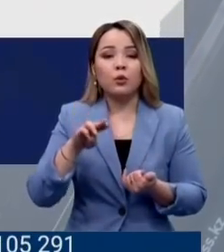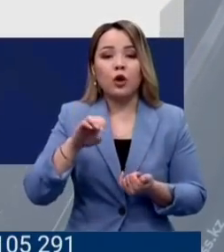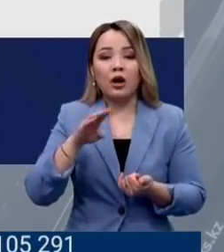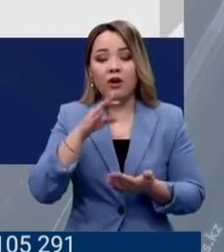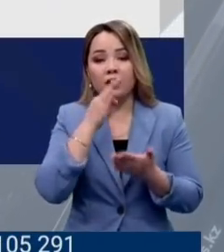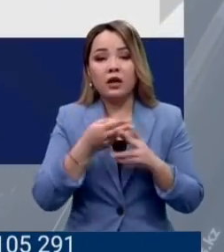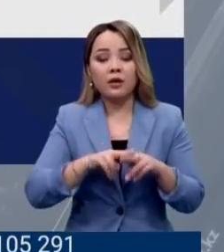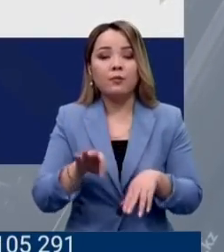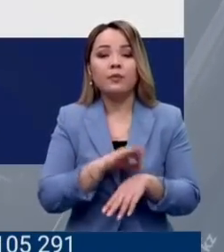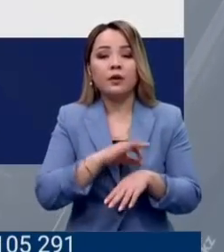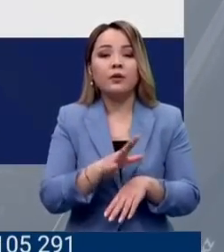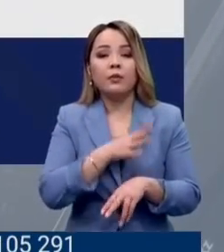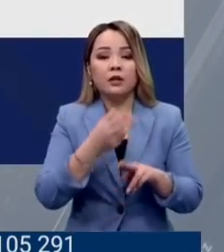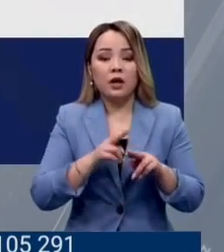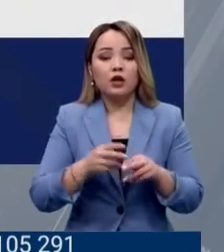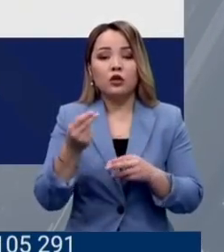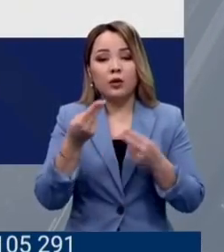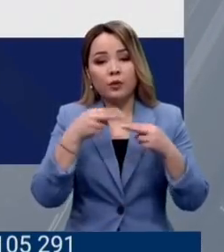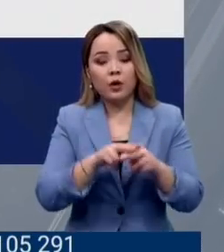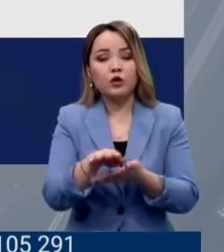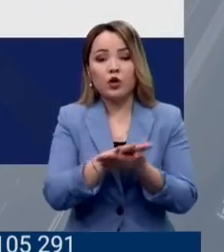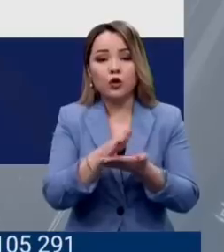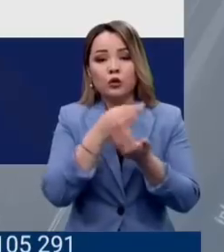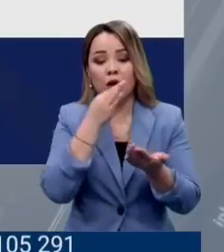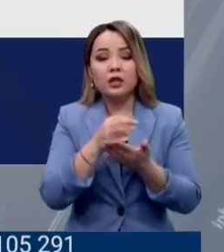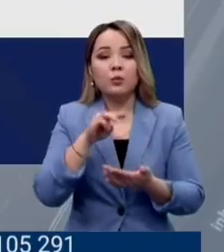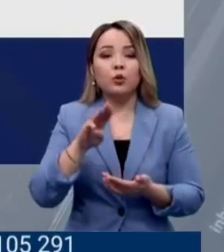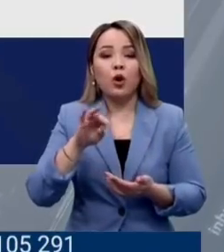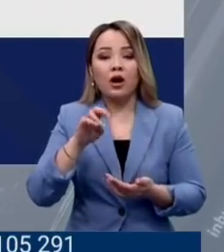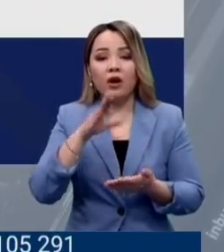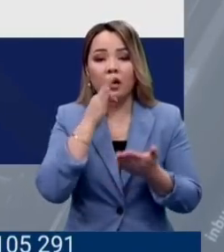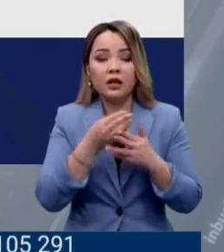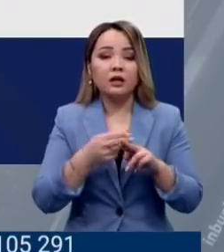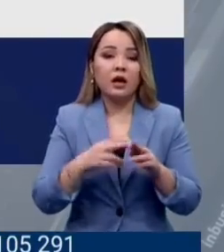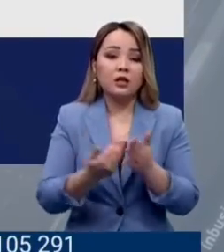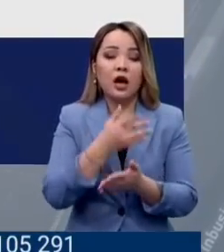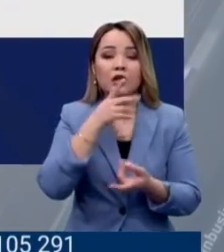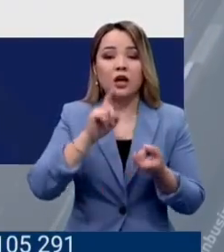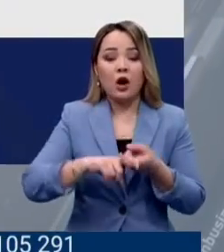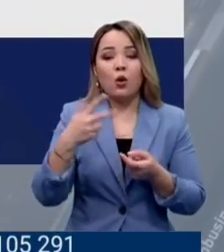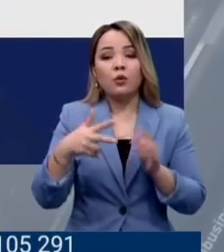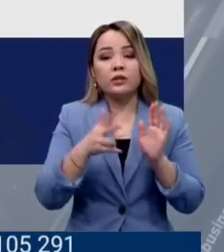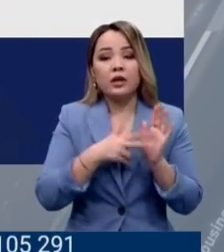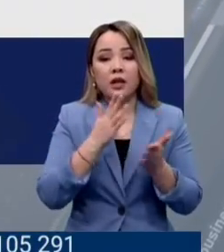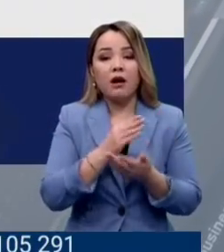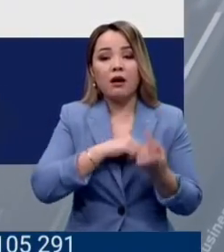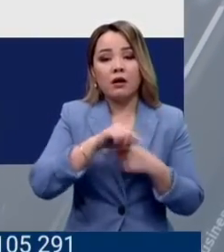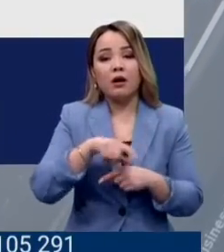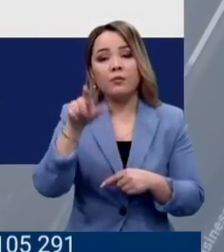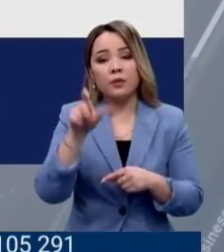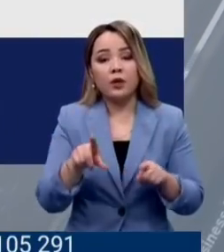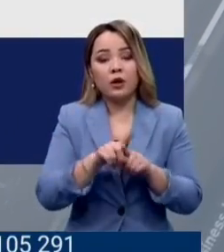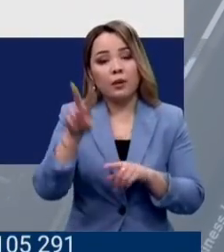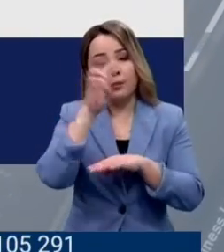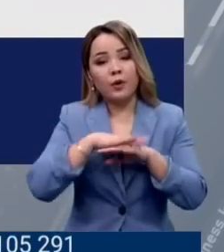Кемелұлының бұрынғы жұбайының да ешқандай қаржылық шоты болмаған. Тимур Тоқаевқа келетін болсақ, жасы 38-де, ол кәсіпкер,